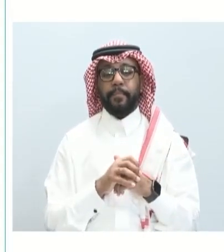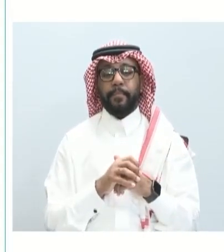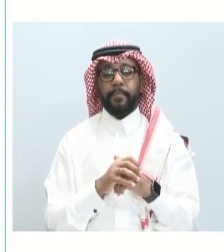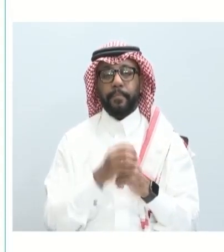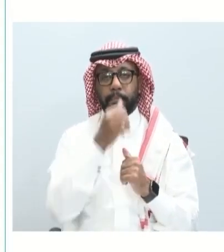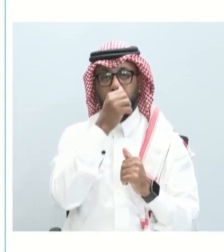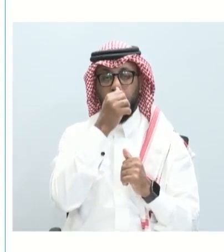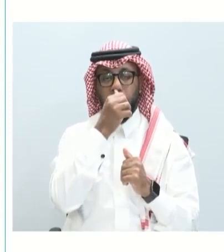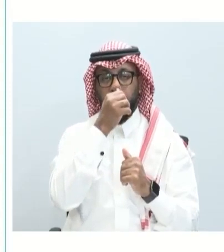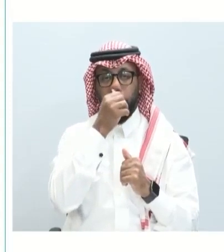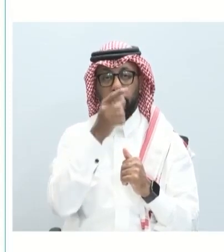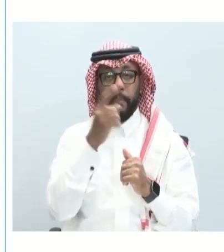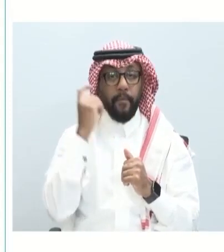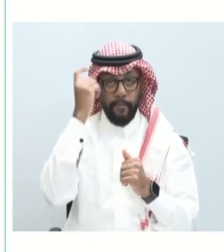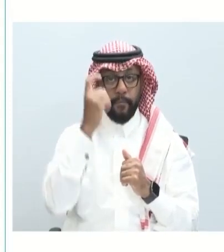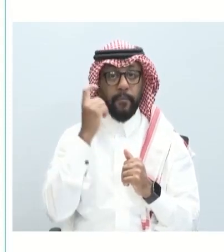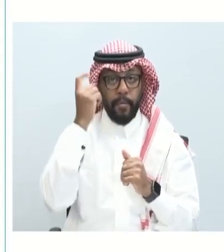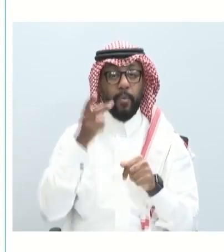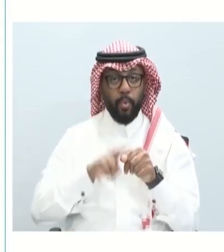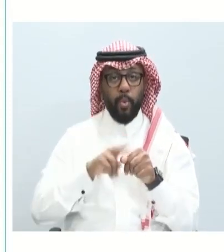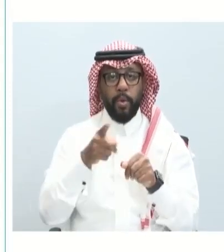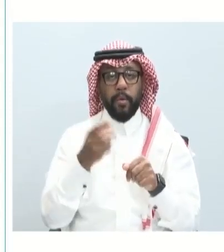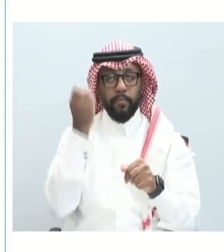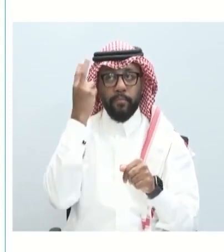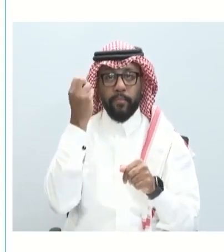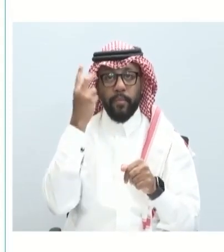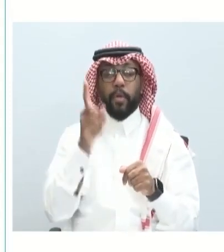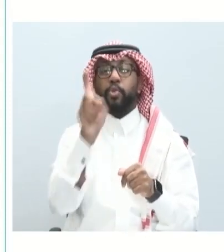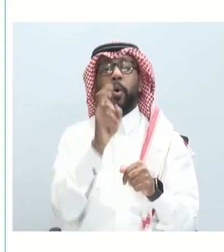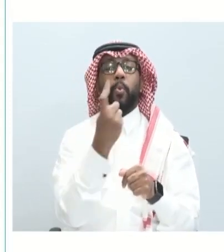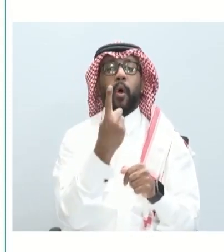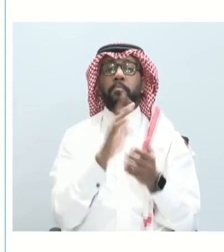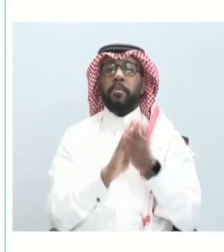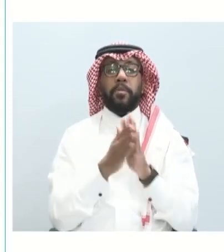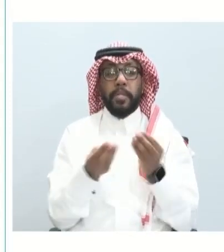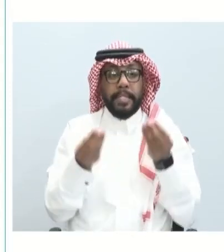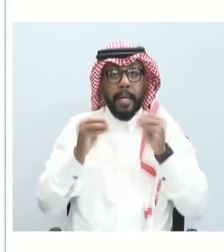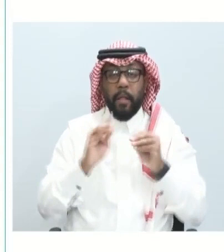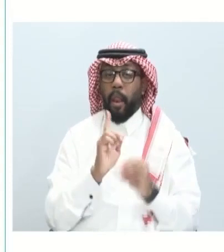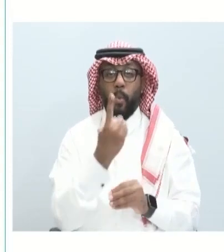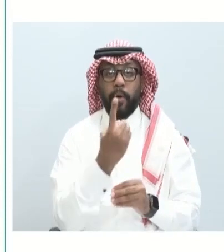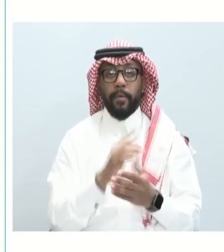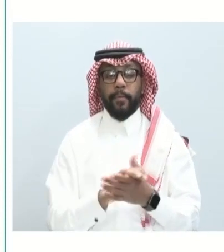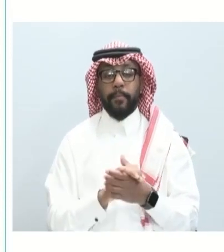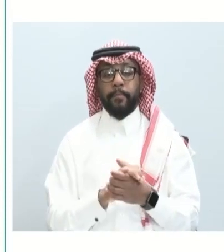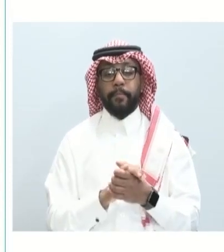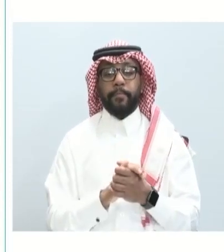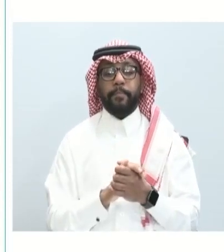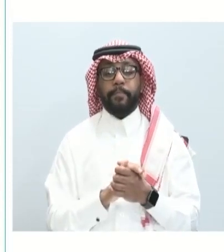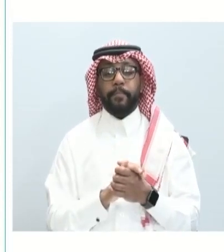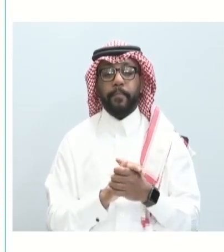ايضا من يحاول تفكير لديك سؤال واحد فقط تقول